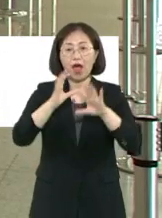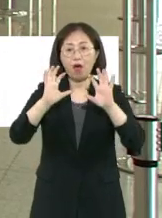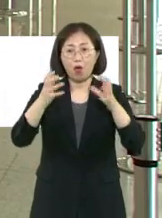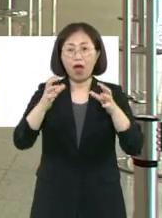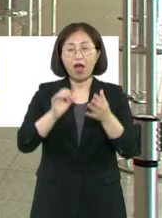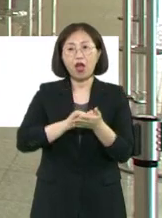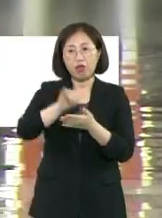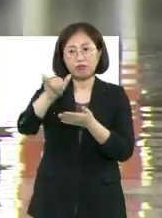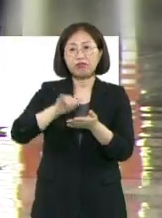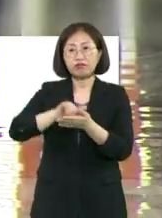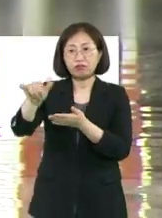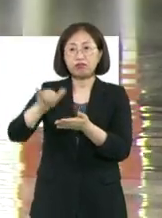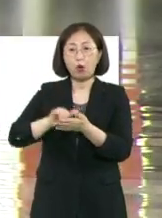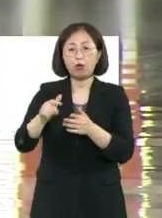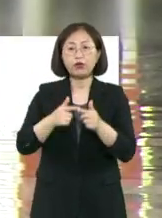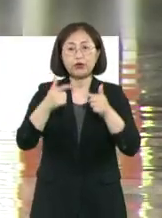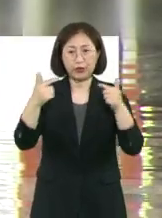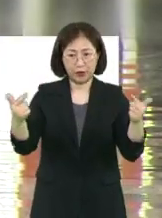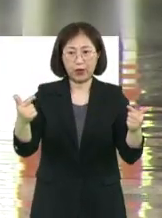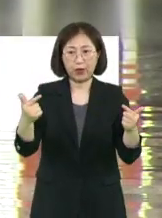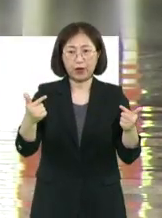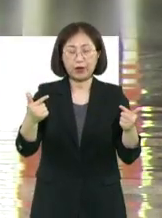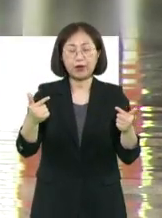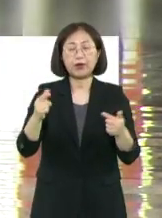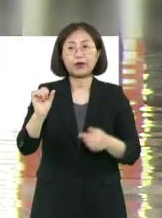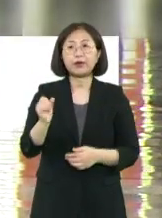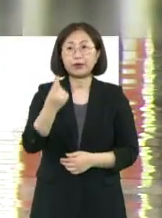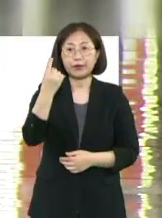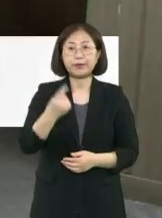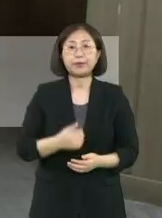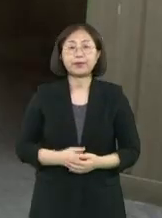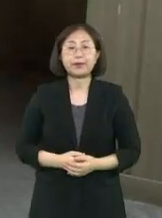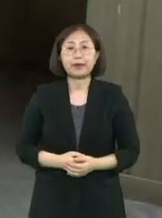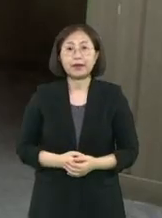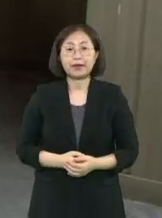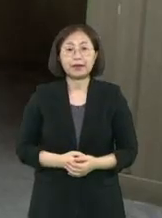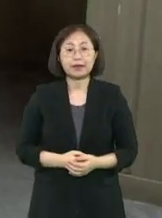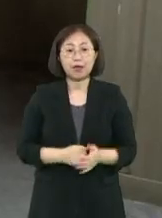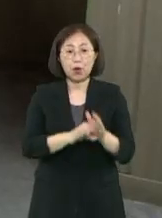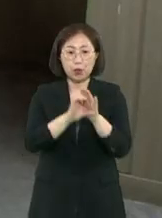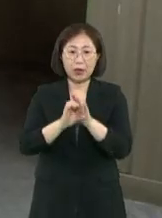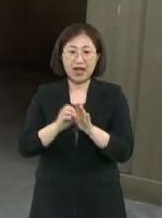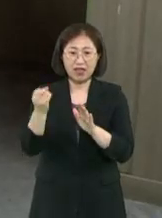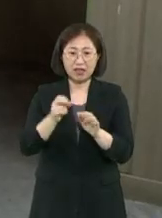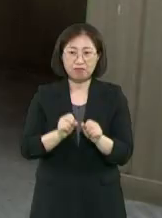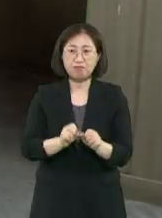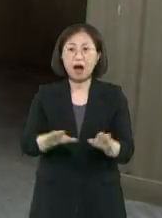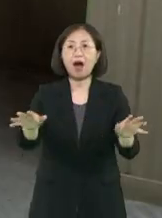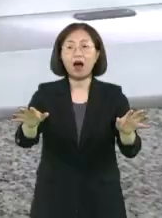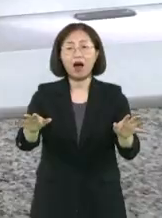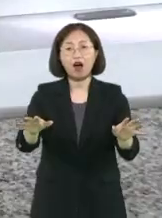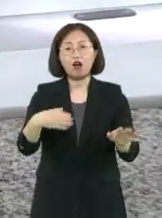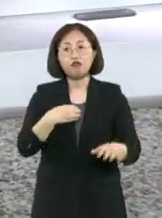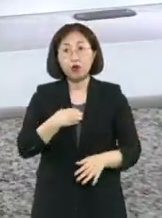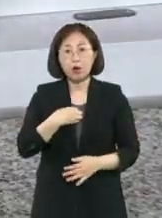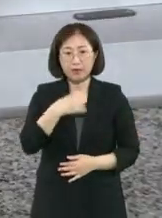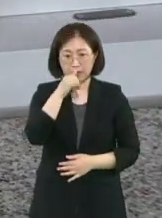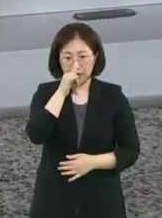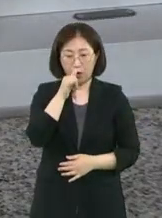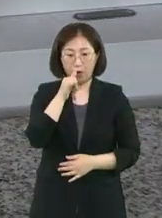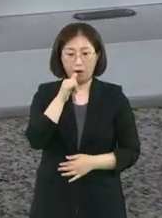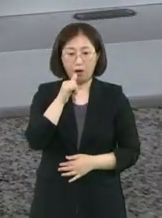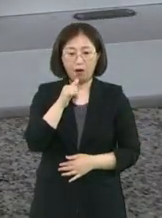늘어난 점도 확진자 증가를 가져온 원인으로 지적됩니다. 코로나 재유행 가능성이 높아진 만큼